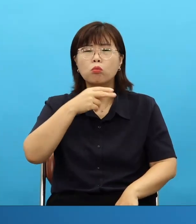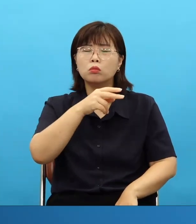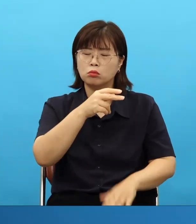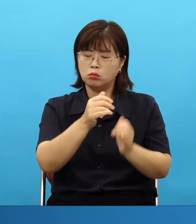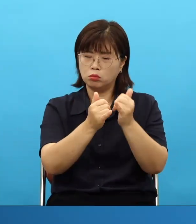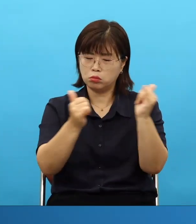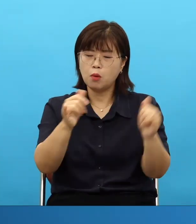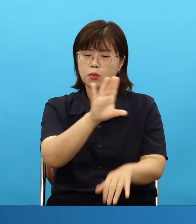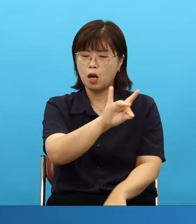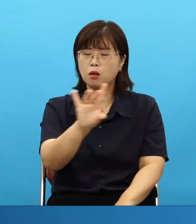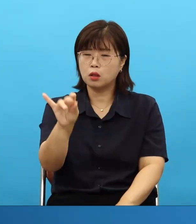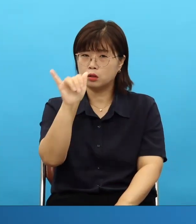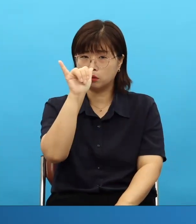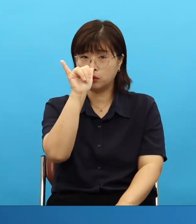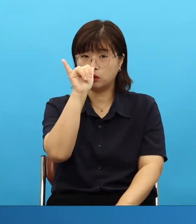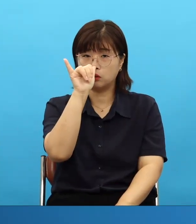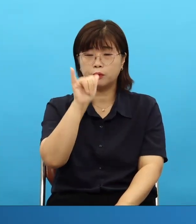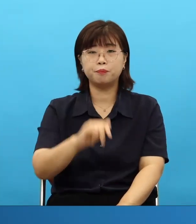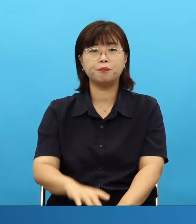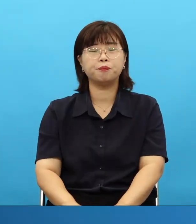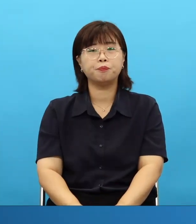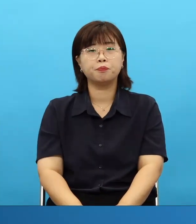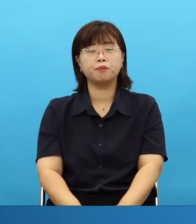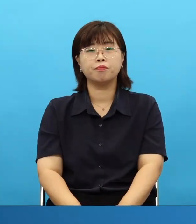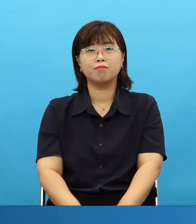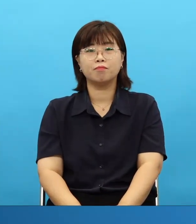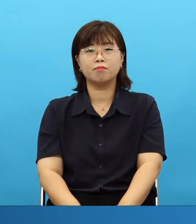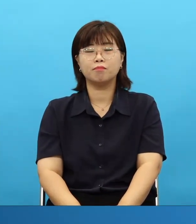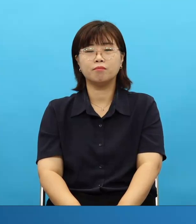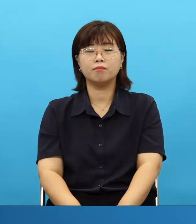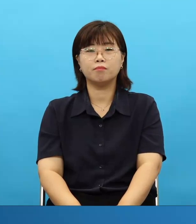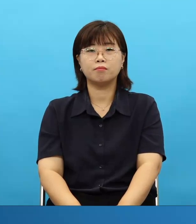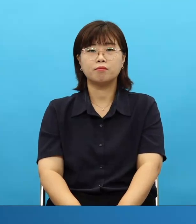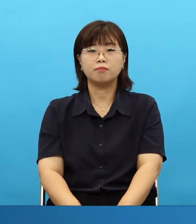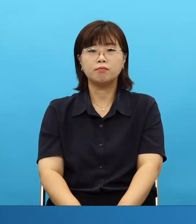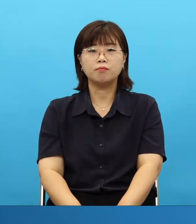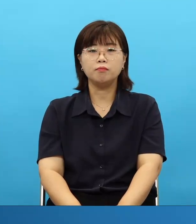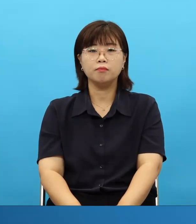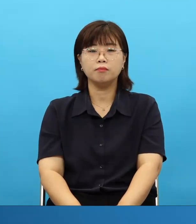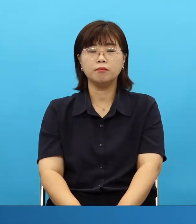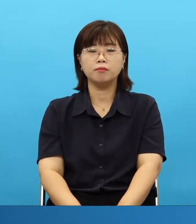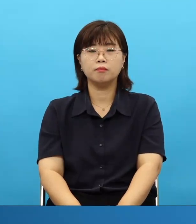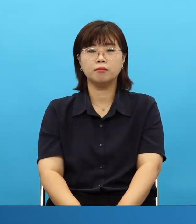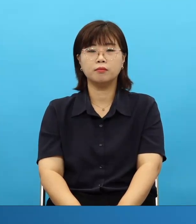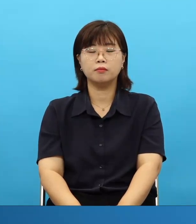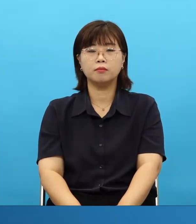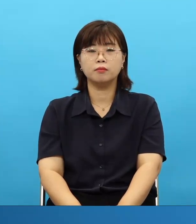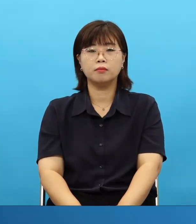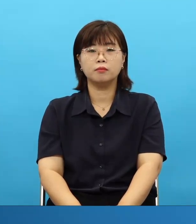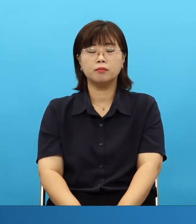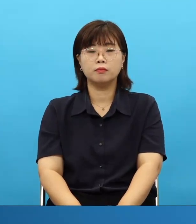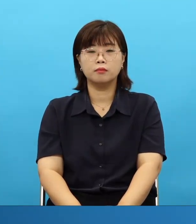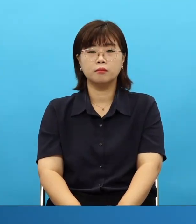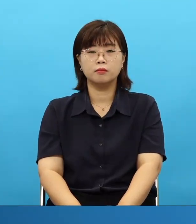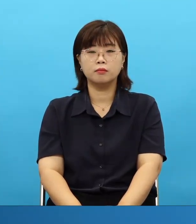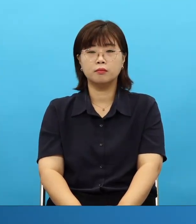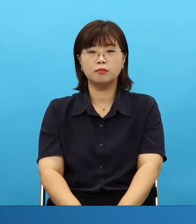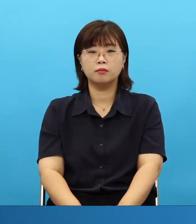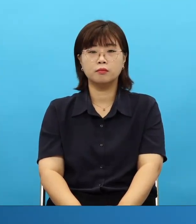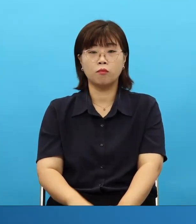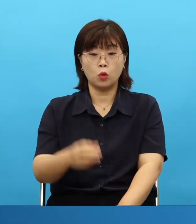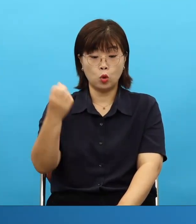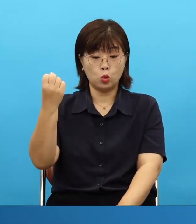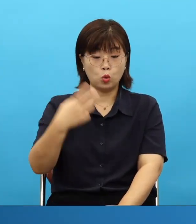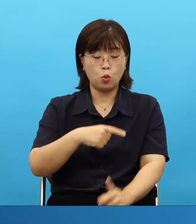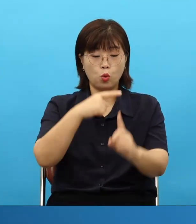그 사람들이 그렇게 얘기하고 하니까요. Now, of course, we can't know for sure, but they themselves say that they lack answers. 또 나는 보면 수없이 교회 옮기는 사람도